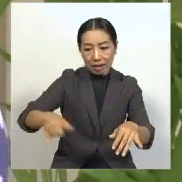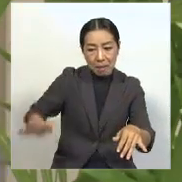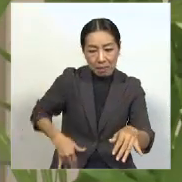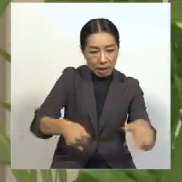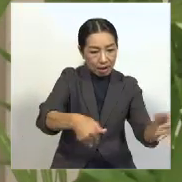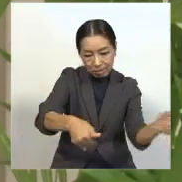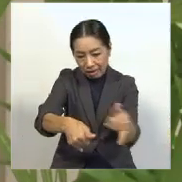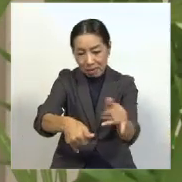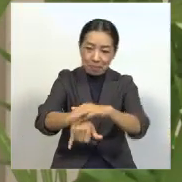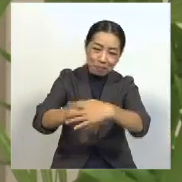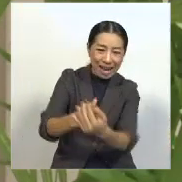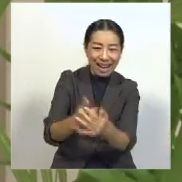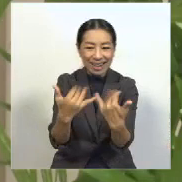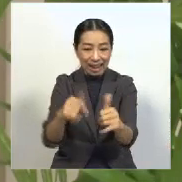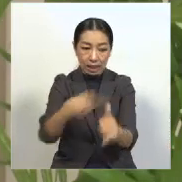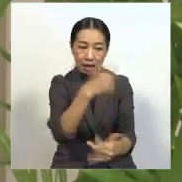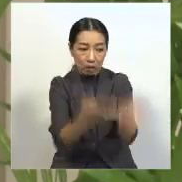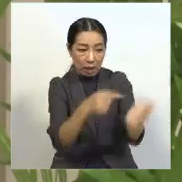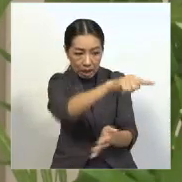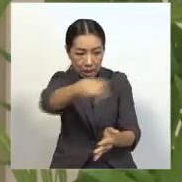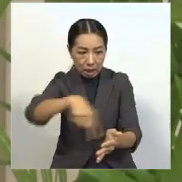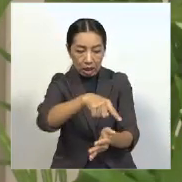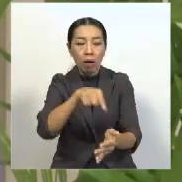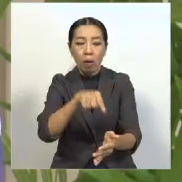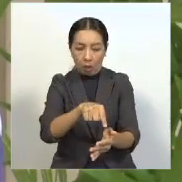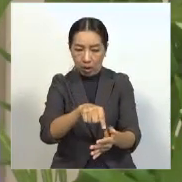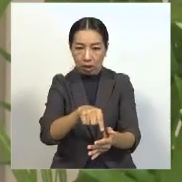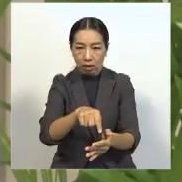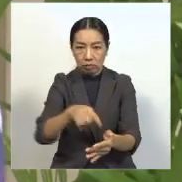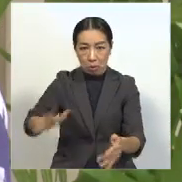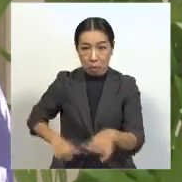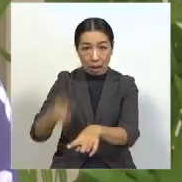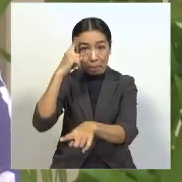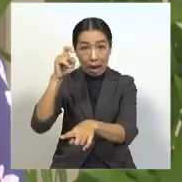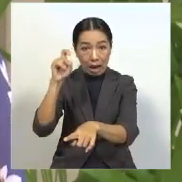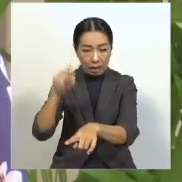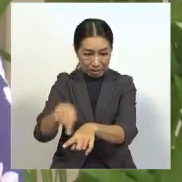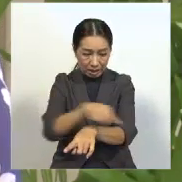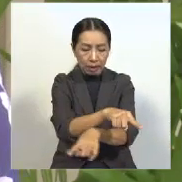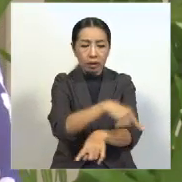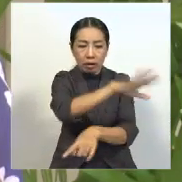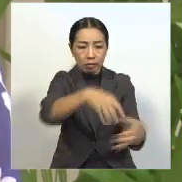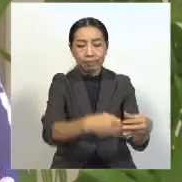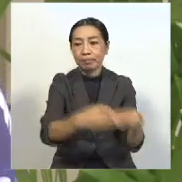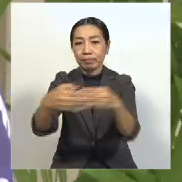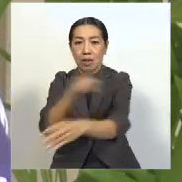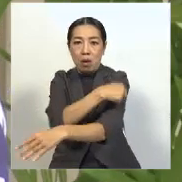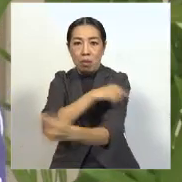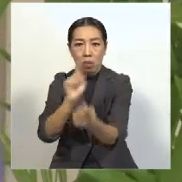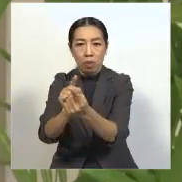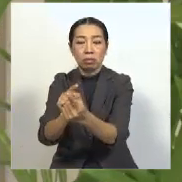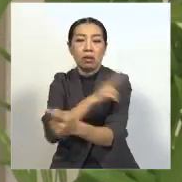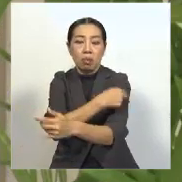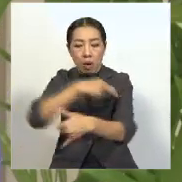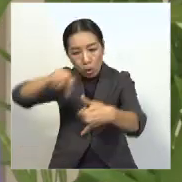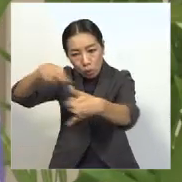ตัวที่ได้เป็นสุนัขบ้านะคะเอาไปตรวจซึ่งเราก็ได้ทำตามนั้นเลยนะคะตรวจก็ได้มี